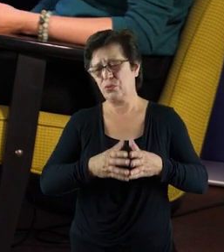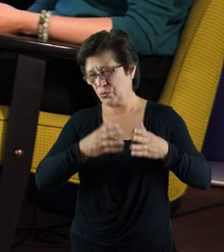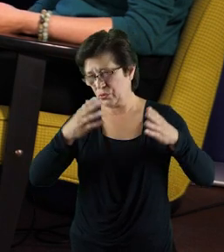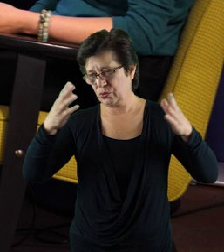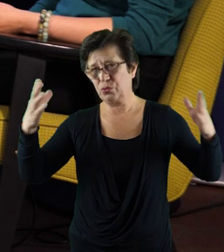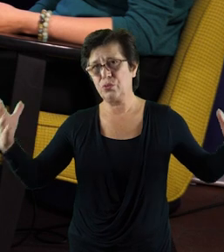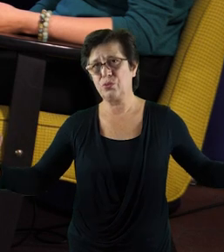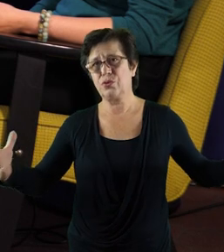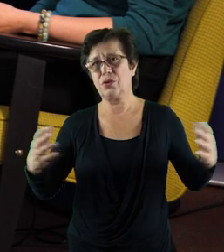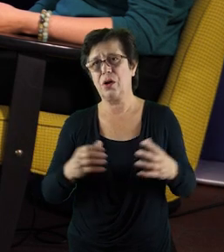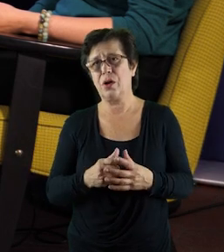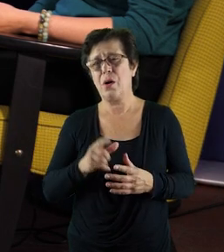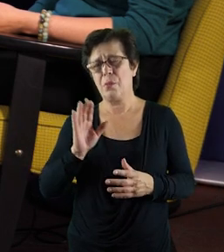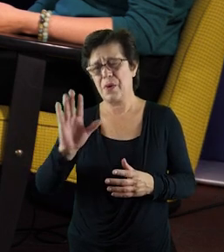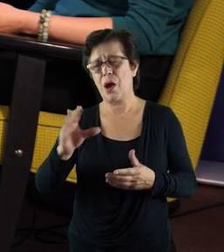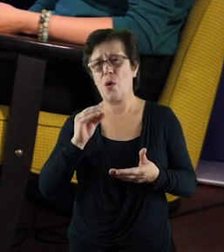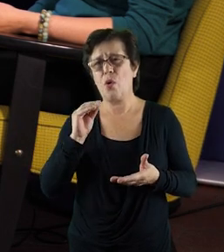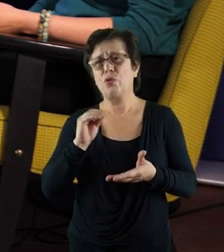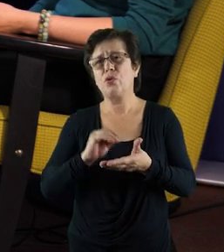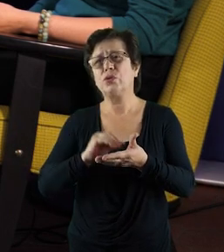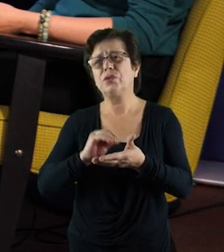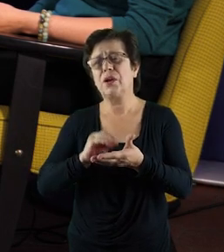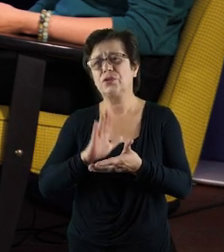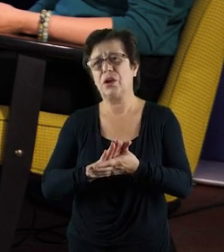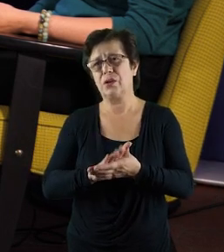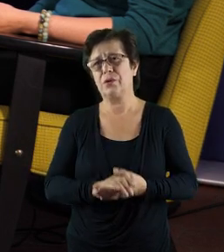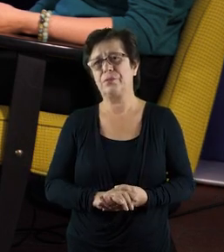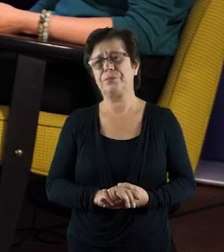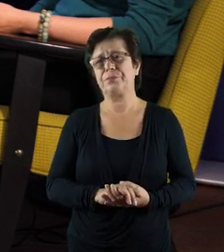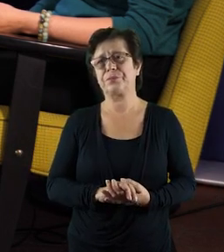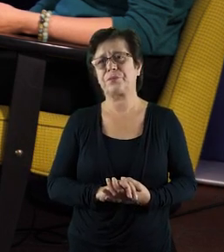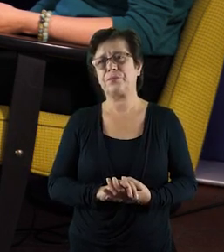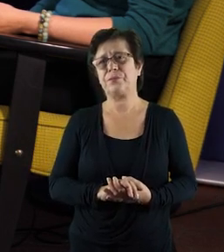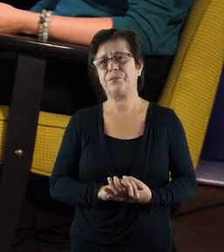szerokie spektrum doświadczenia. Wygnańcem, czyli